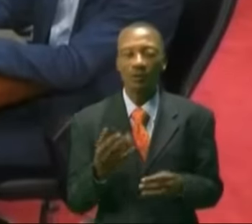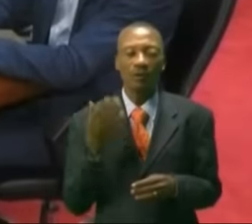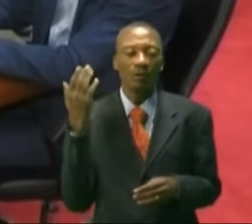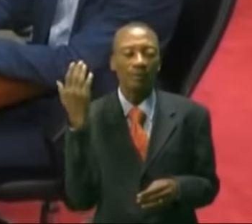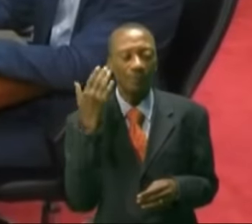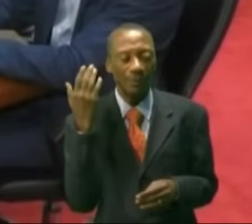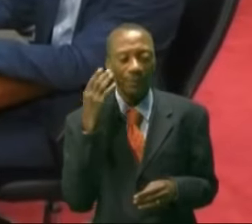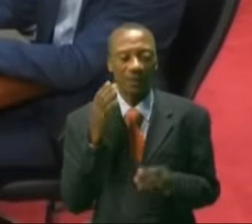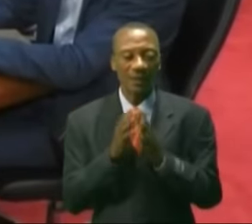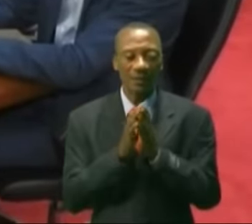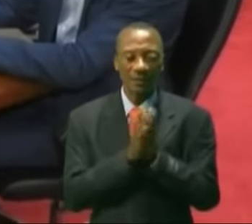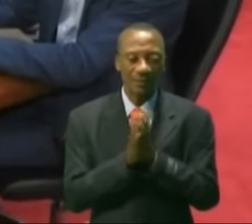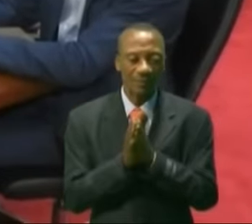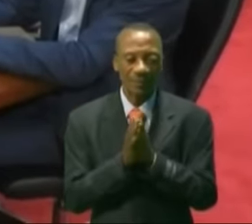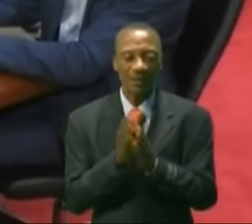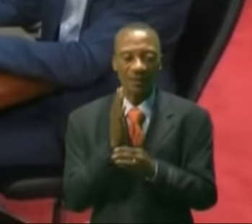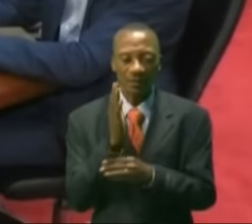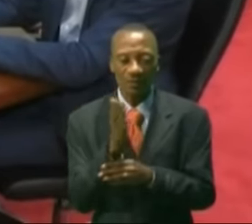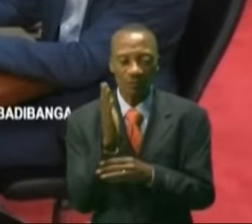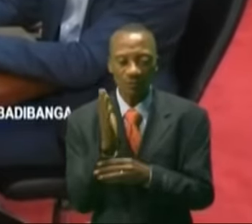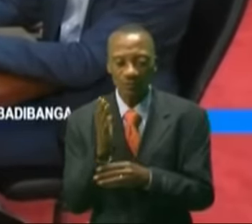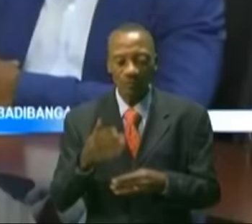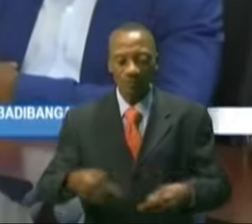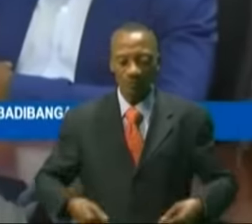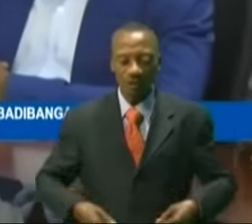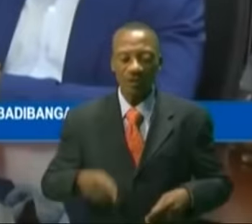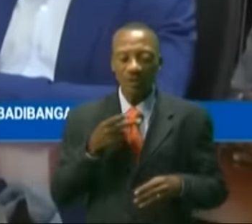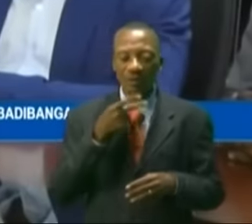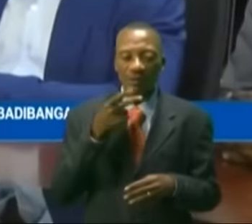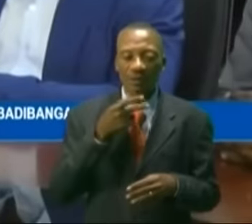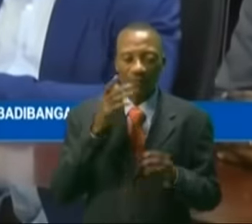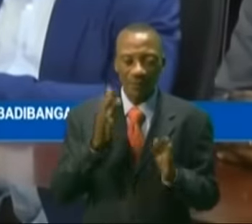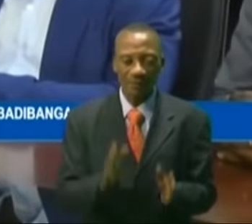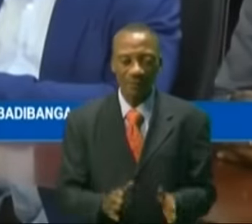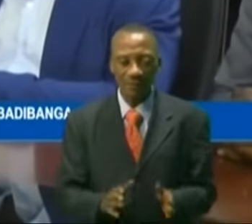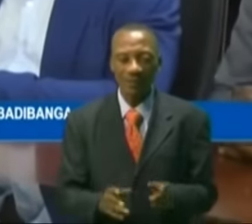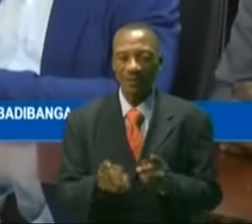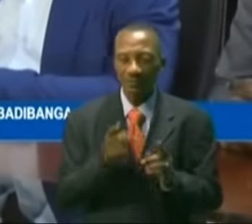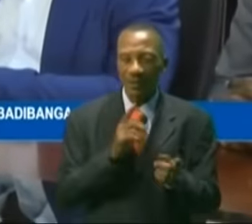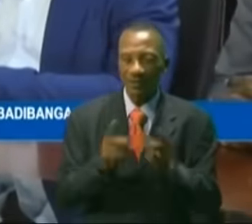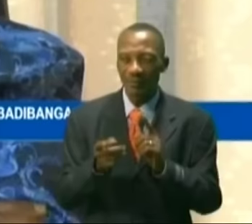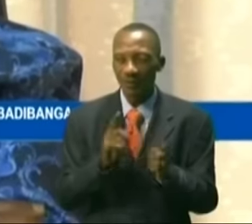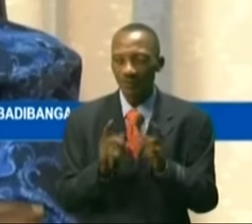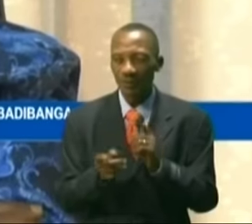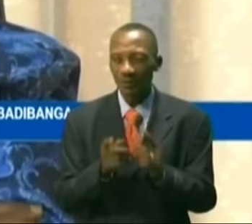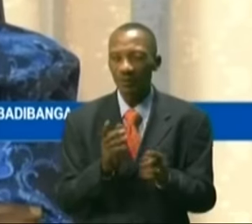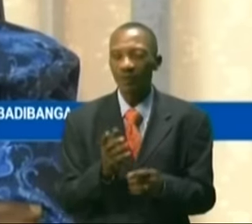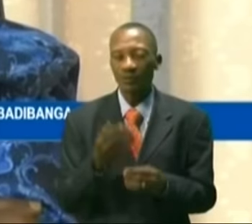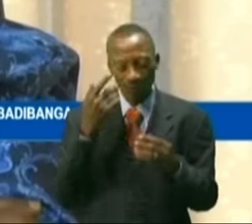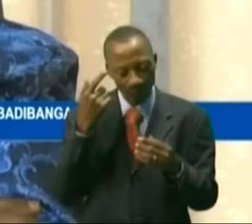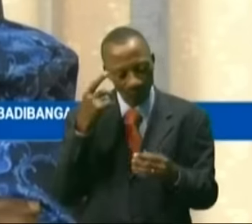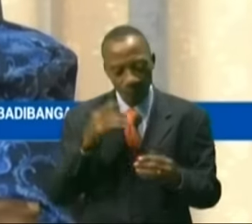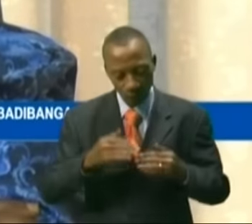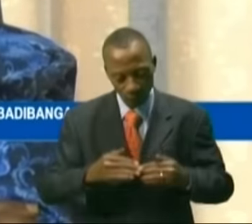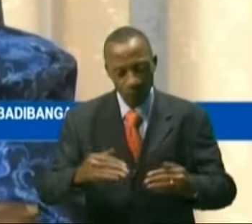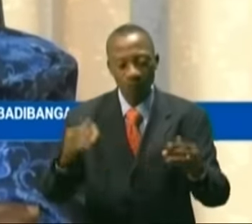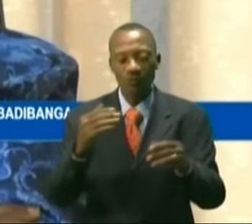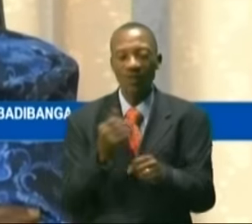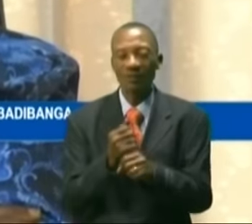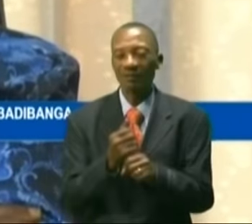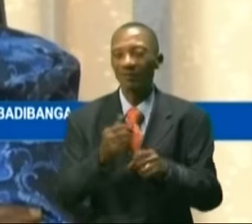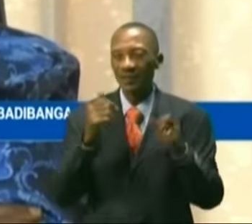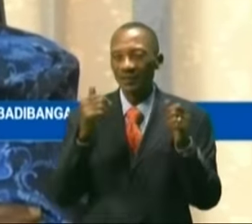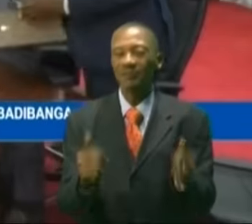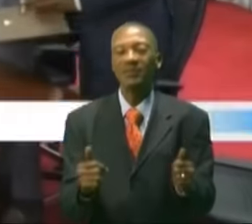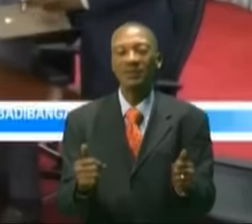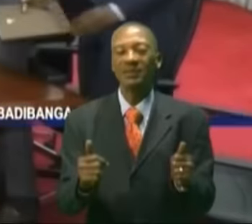bénédiction et a rassuré aux jeunes parlementaires son soutien indélébile, car la jeunesse contribue à développer la résilience de nos